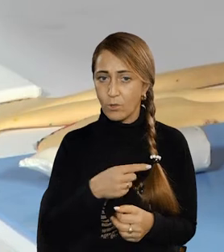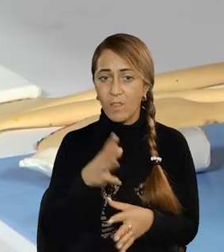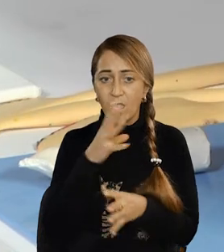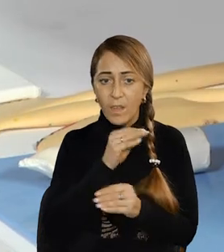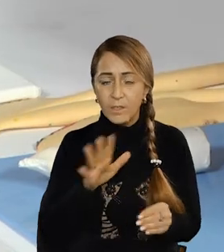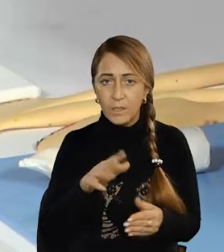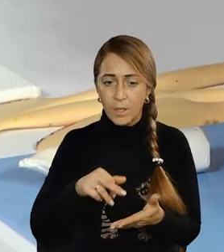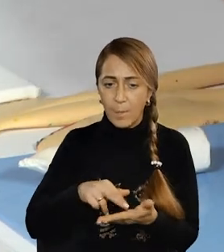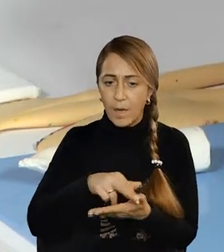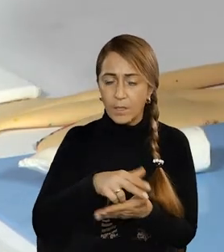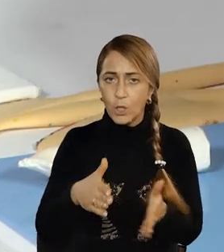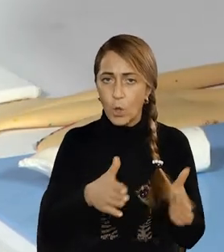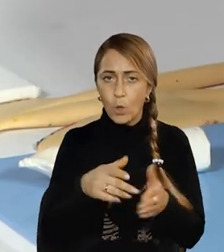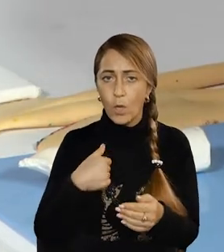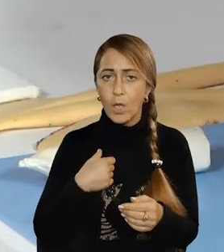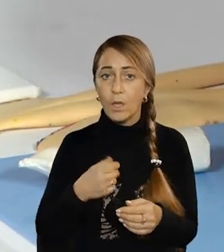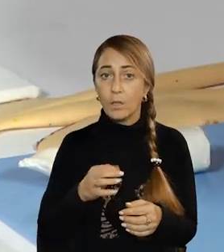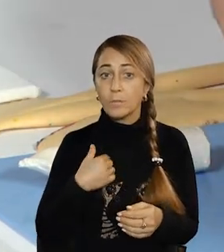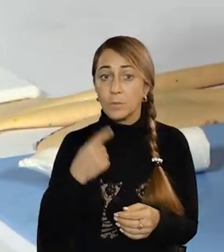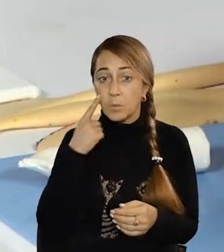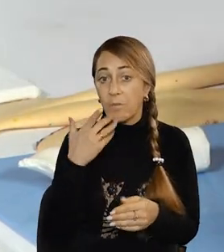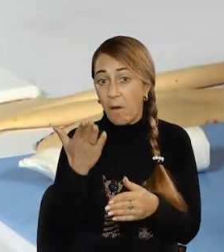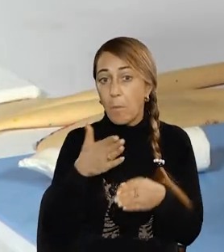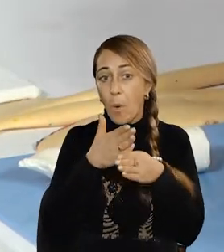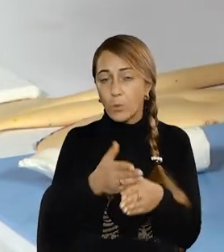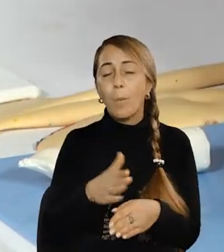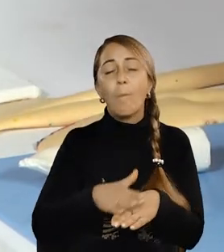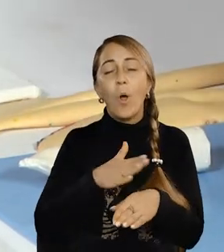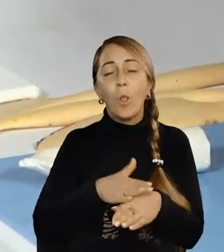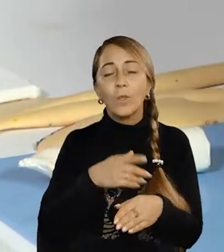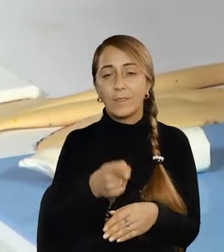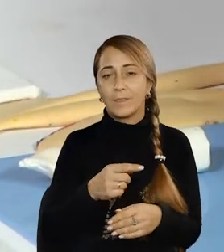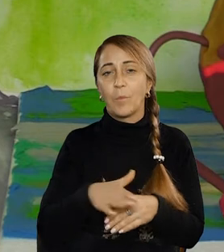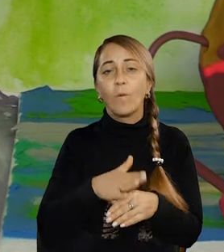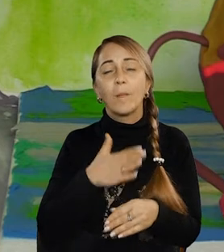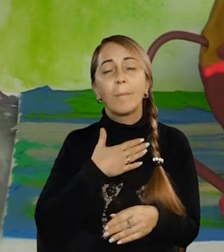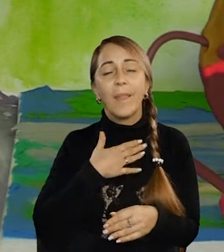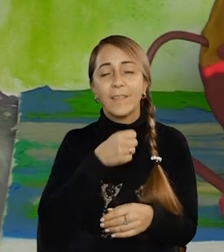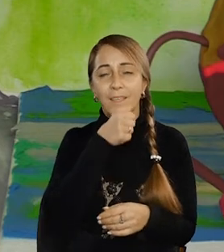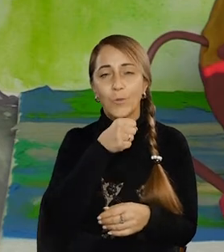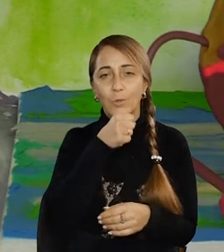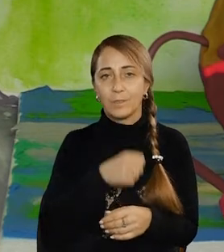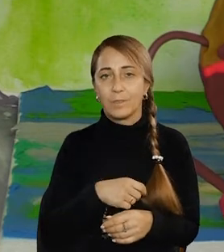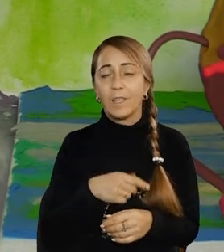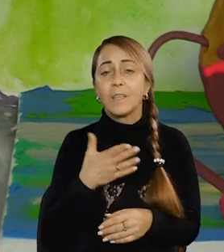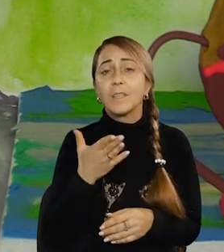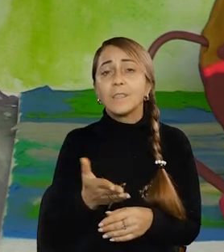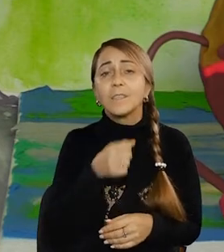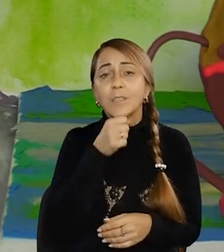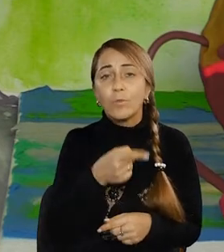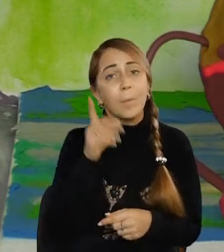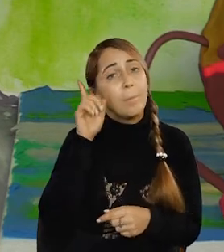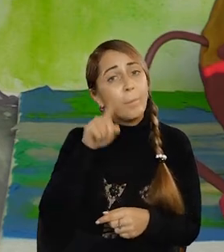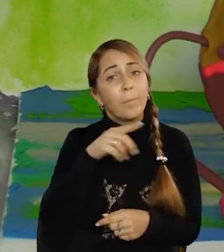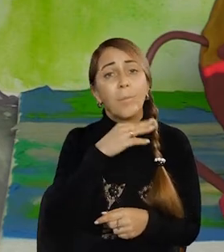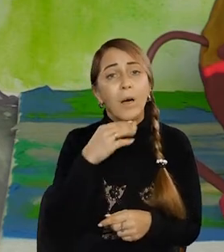встигнете перейти дорогу і вирішив допомогти. Молодець!» – похвалив мене дідусь. «Діду, ви багато знаєте